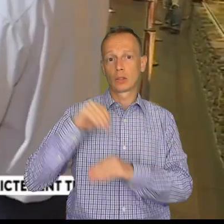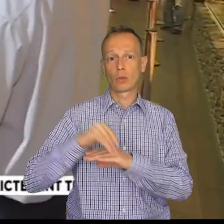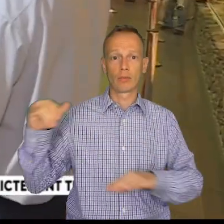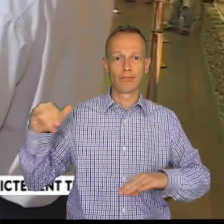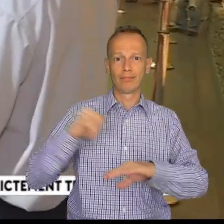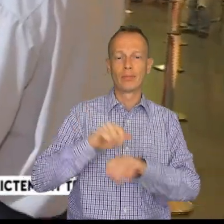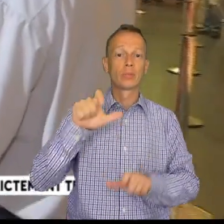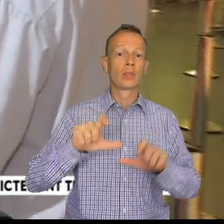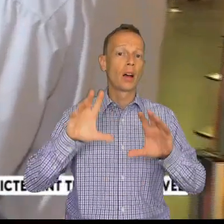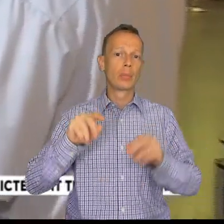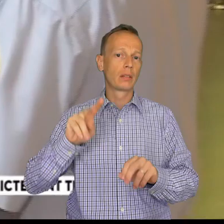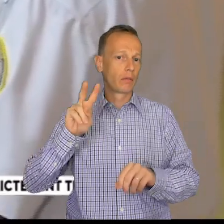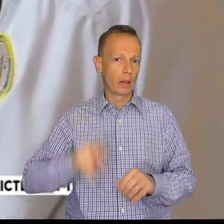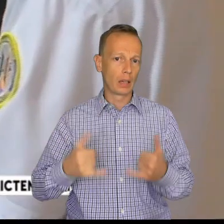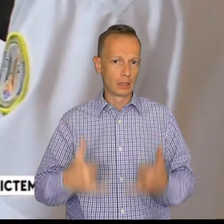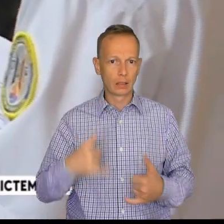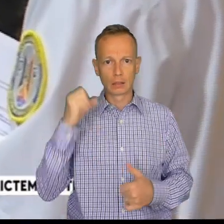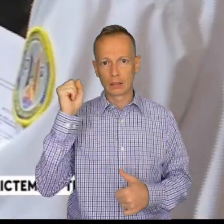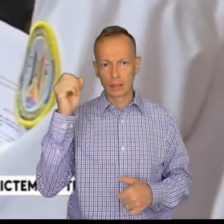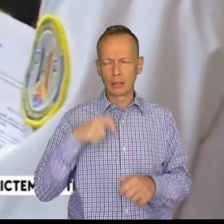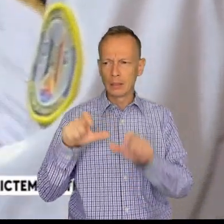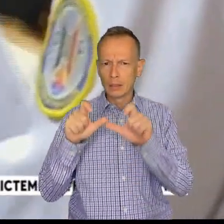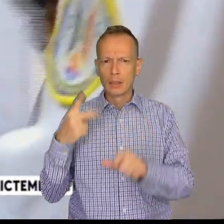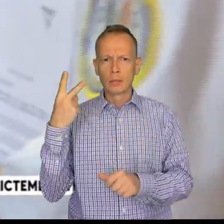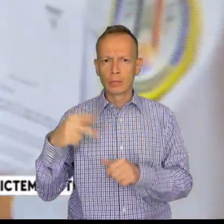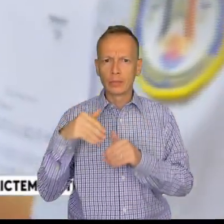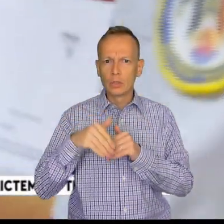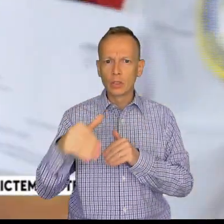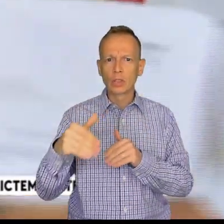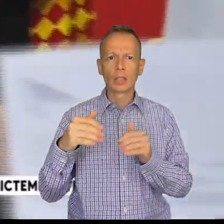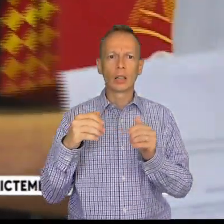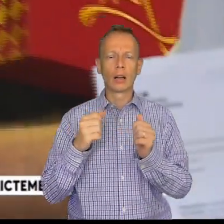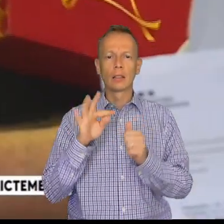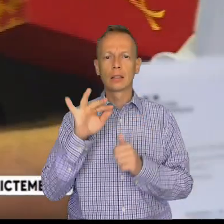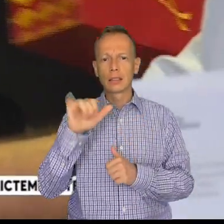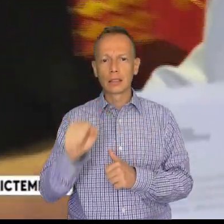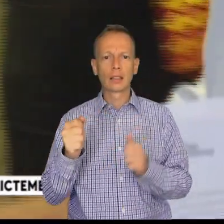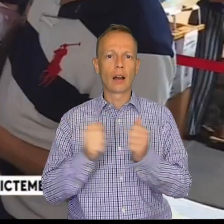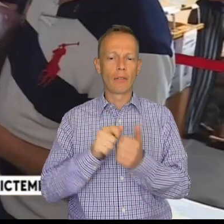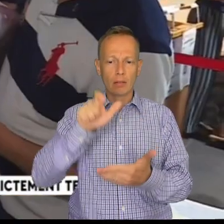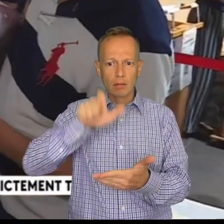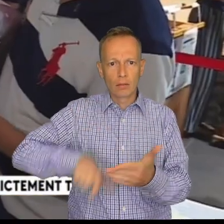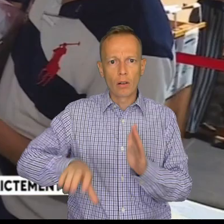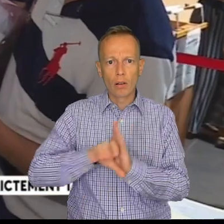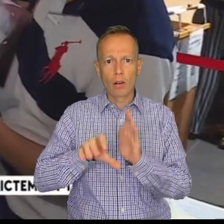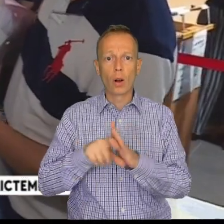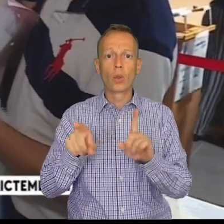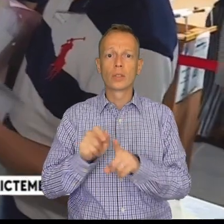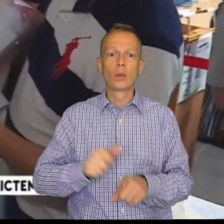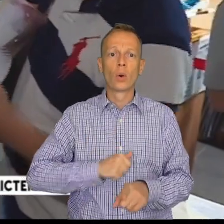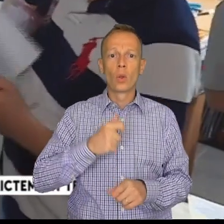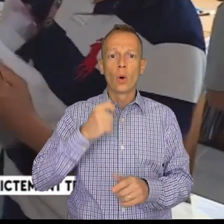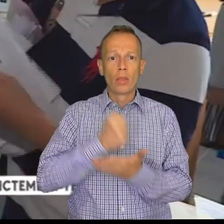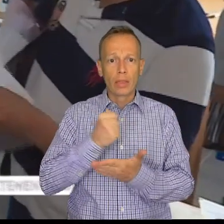des résidents pour la plupart. Vérification de leur fichier TIS via le code QR, remise des autotests avant